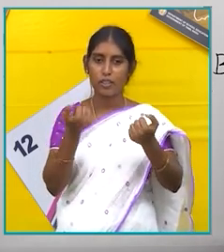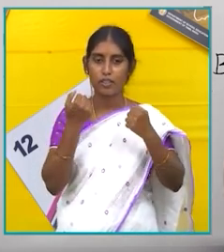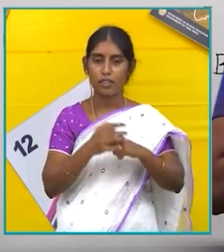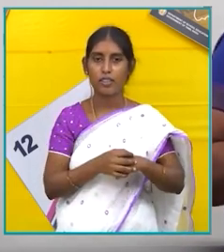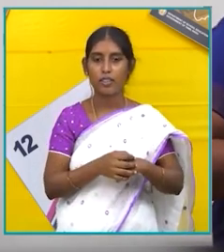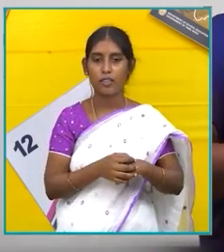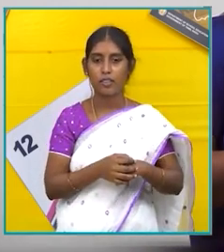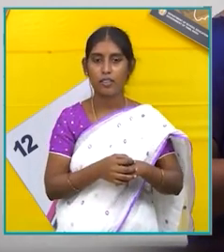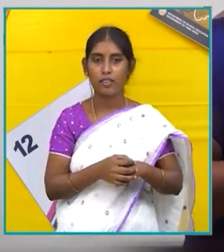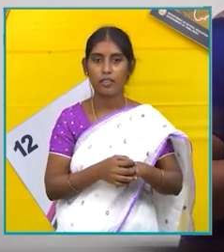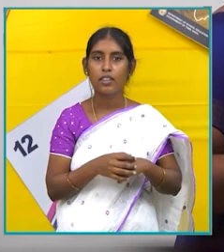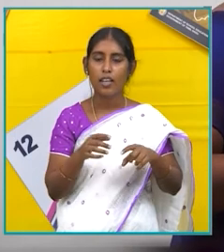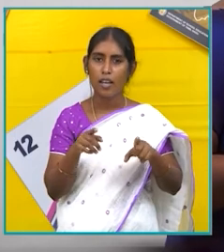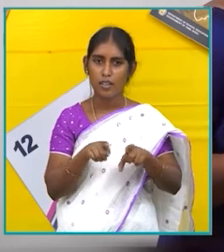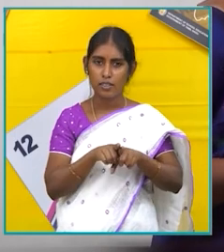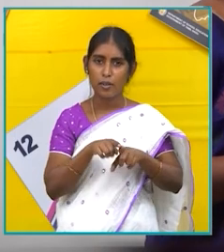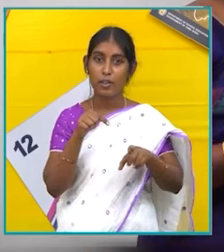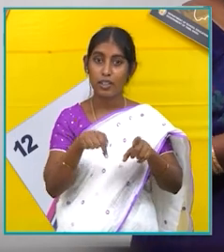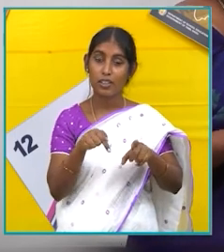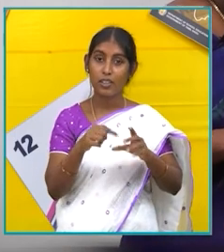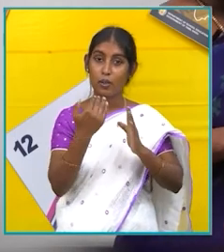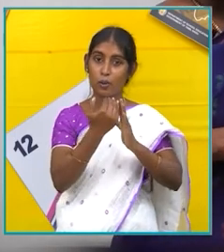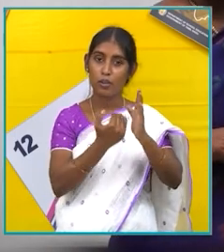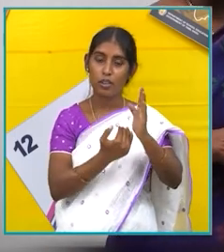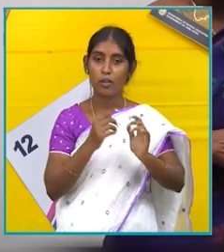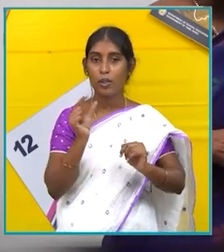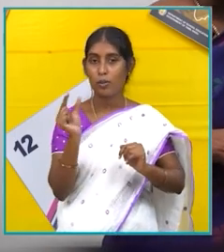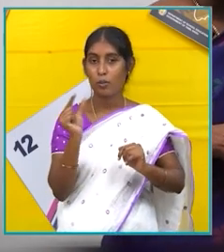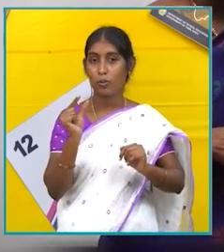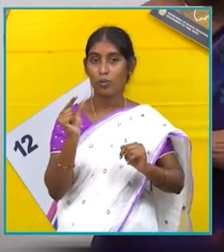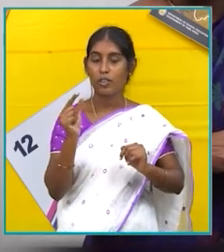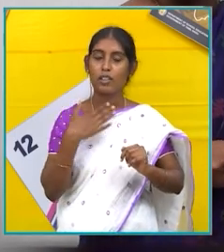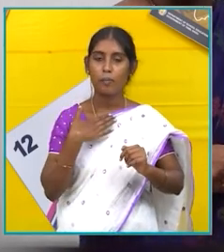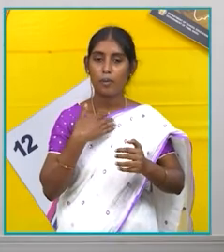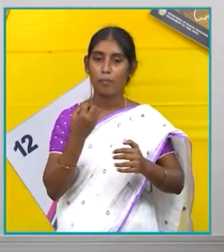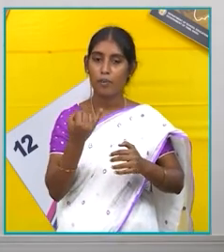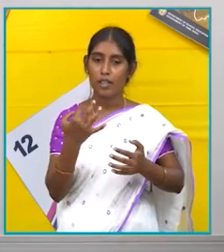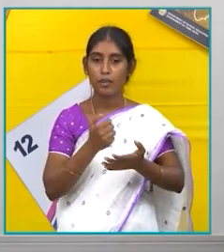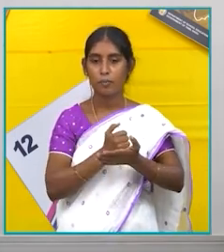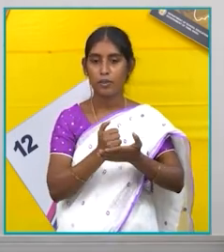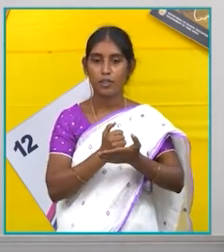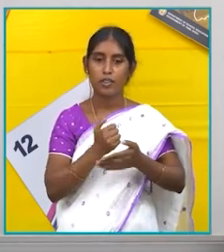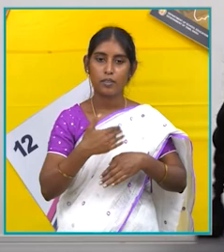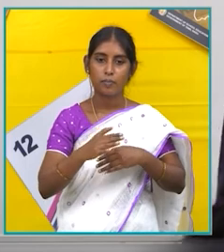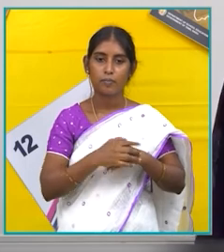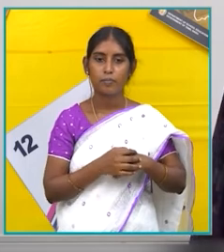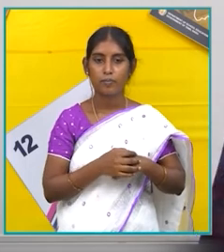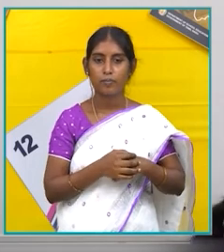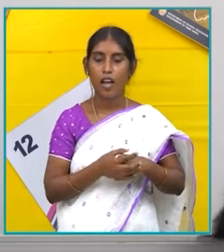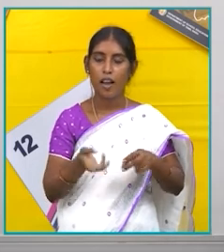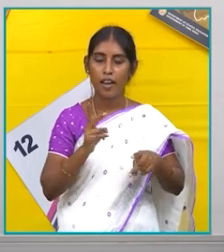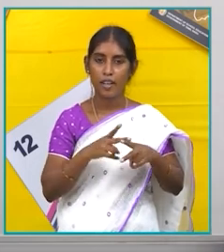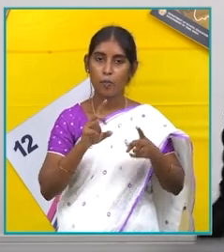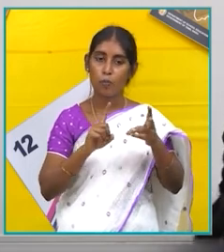உங்களுக்கு பயிற்சில நிறைய சம் இருக்கும் அதெல்லாம் இதே பண்புகளை யூஸ் பண்ணி நீங்க போட்டு பாருங்க இப்போ சர்வசம முக்கோணத்துல இன்னொரு